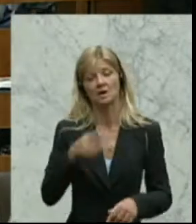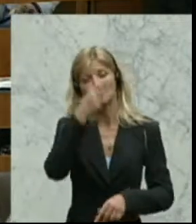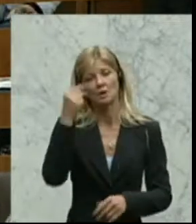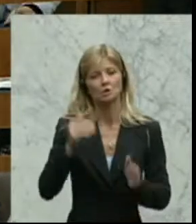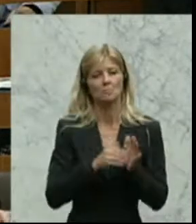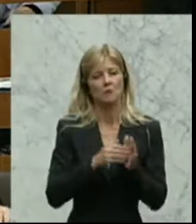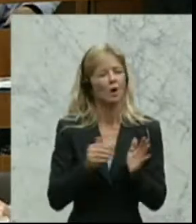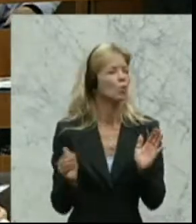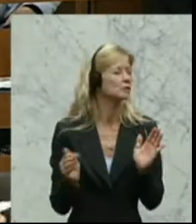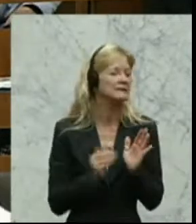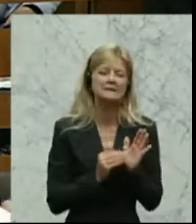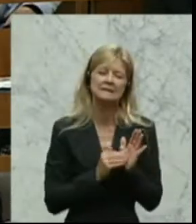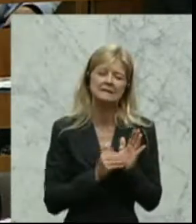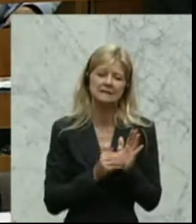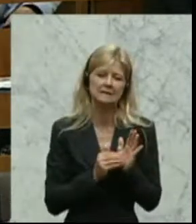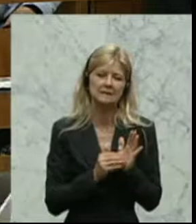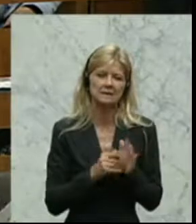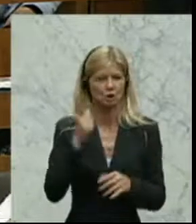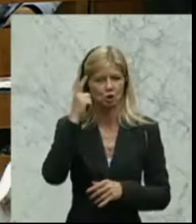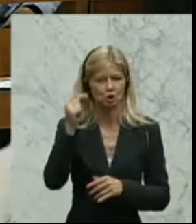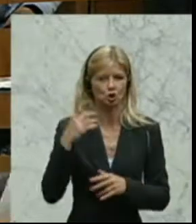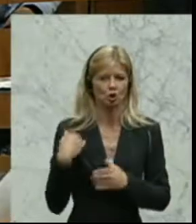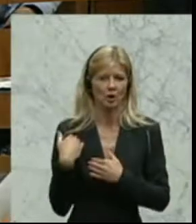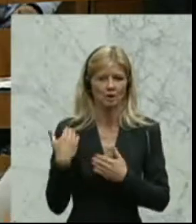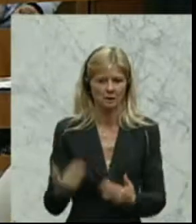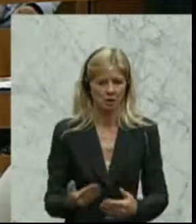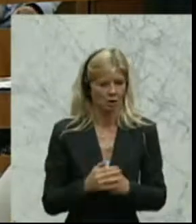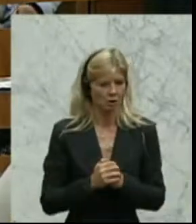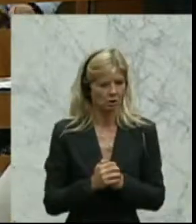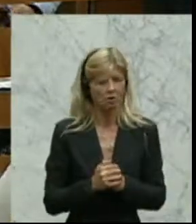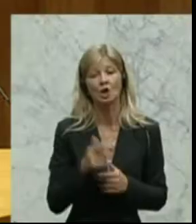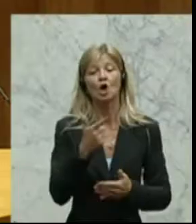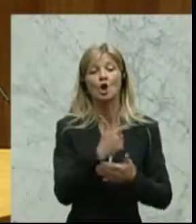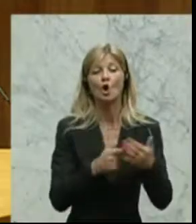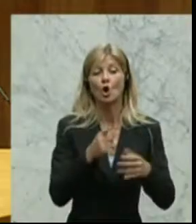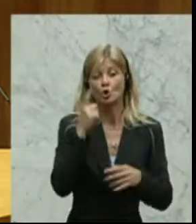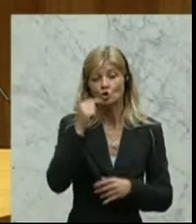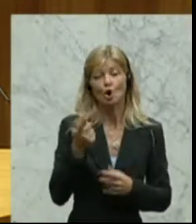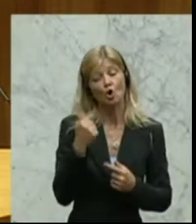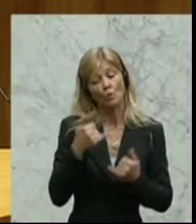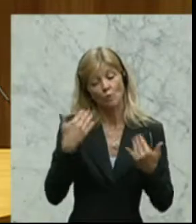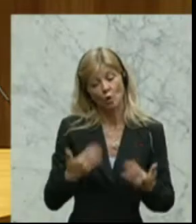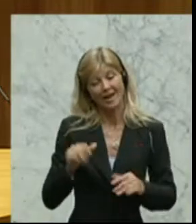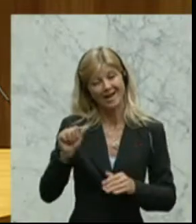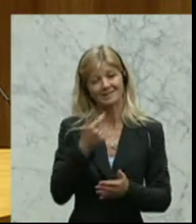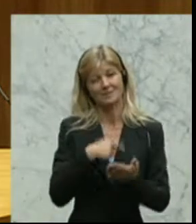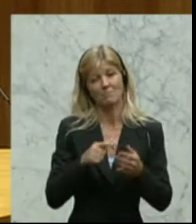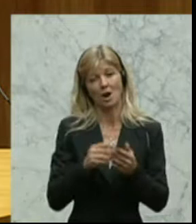Umsatzsteuer als wichtigste Einnahmequelle des Staates überholen. Die Sozialabgaben sind fast so hoch wie die